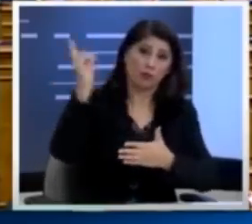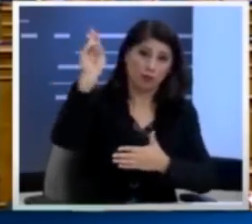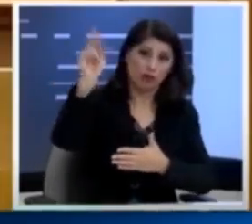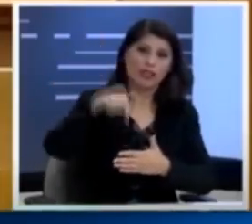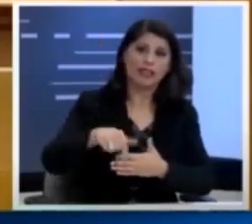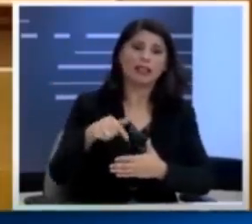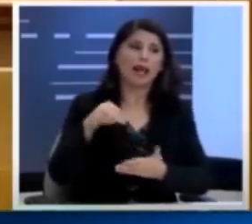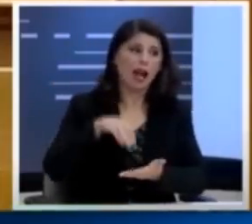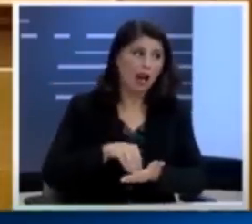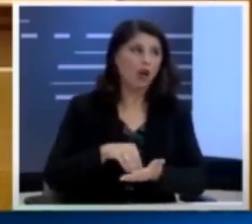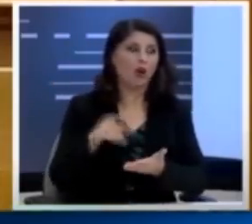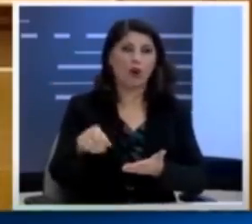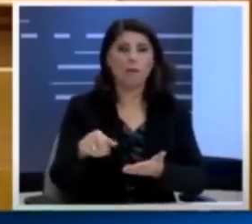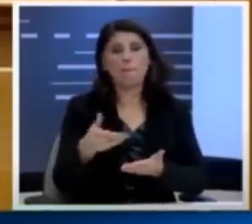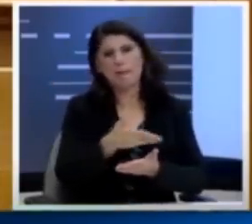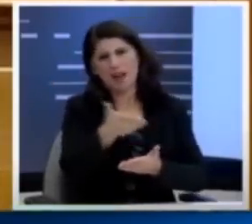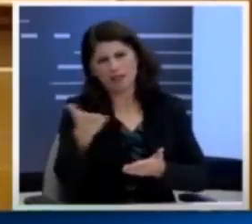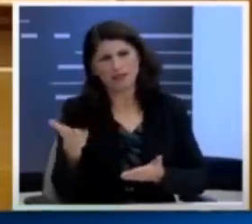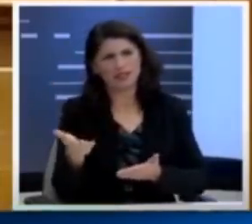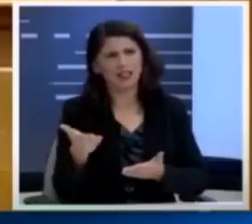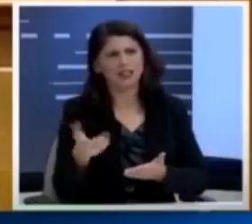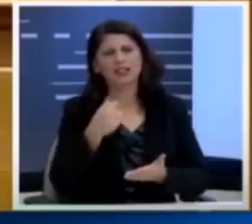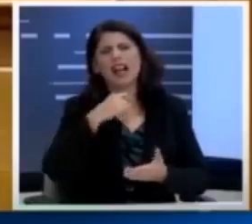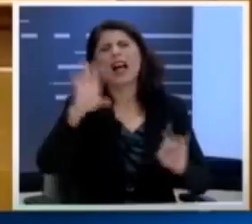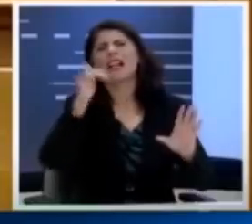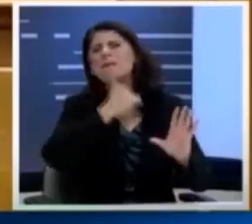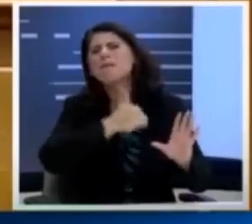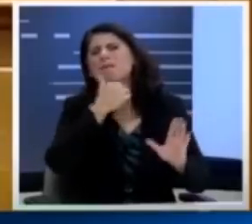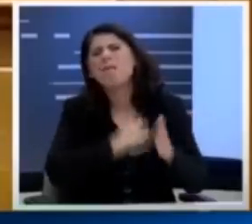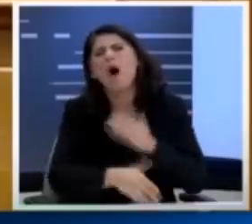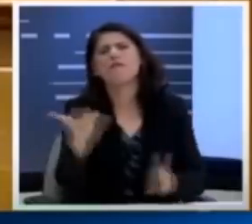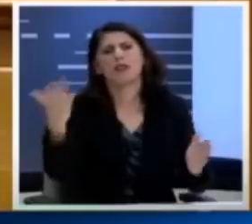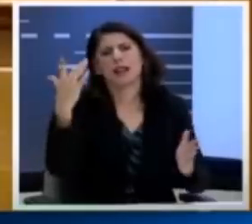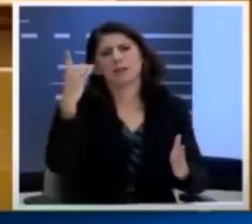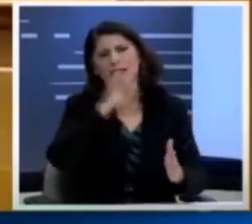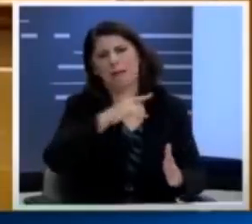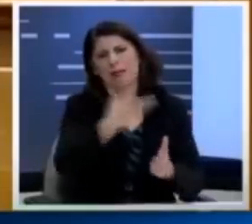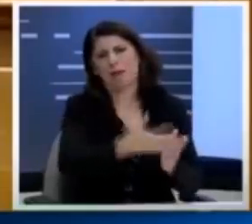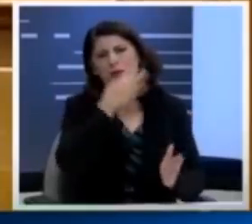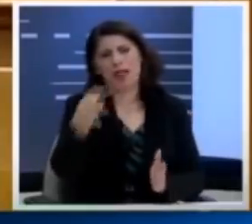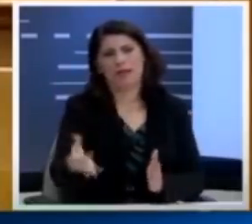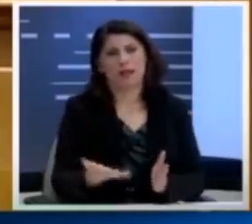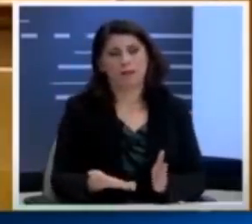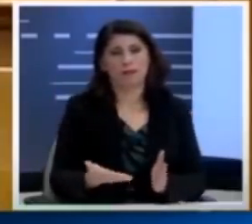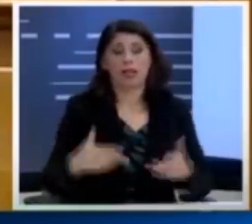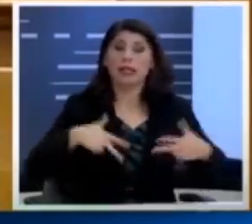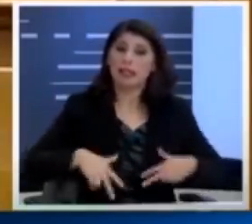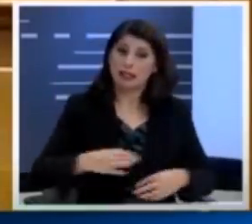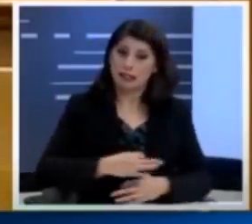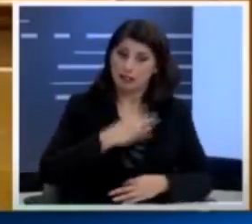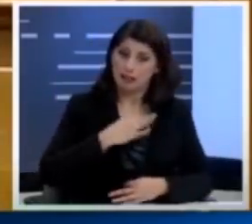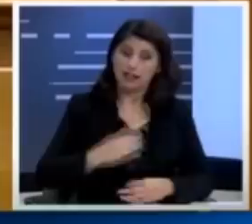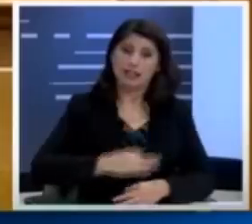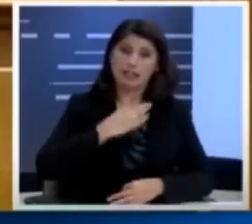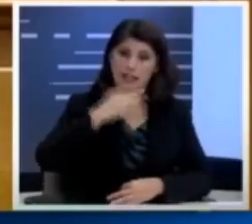είναι ένα ακόμα από εκείνα τα ανυπόφορα ψέματά σας. Κύριε της κυβέρνησης,